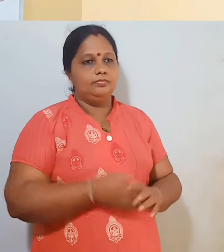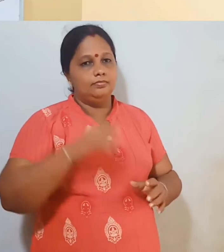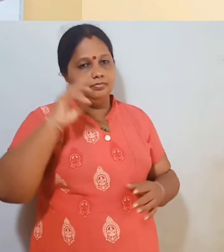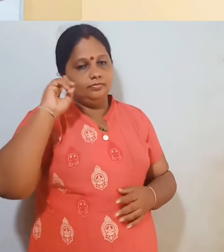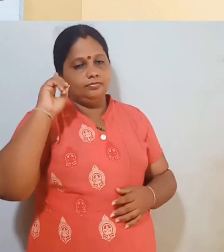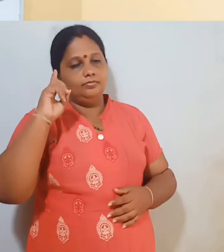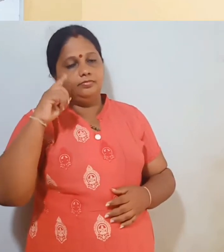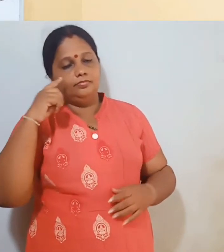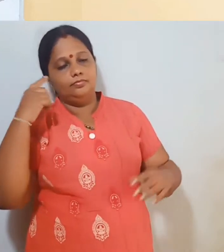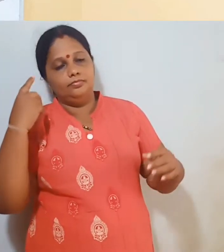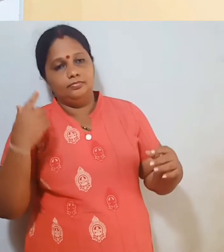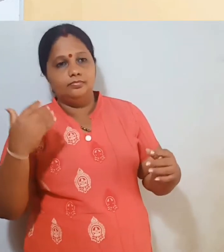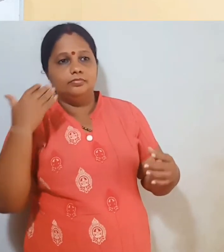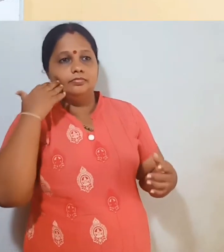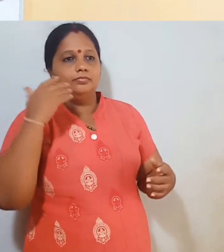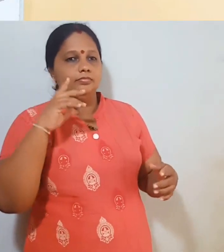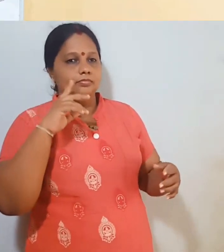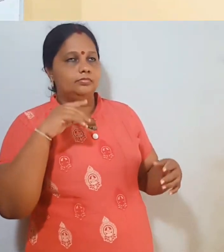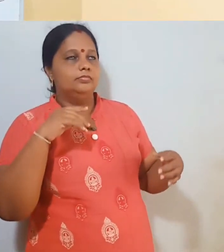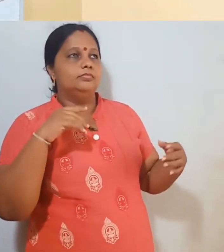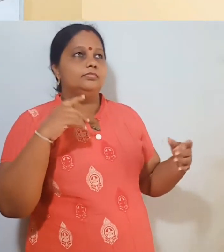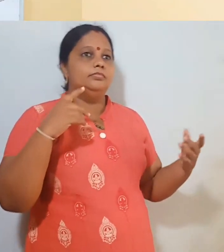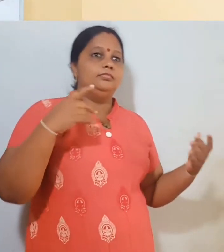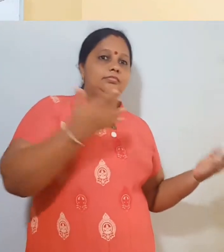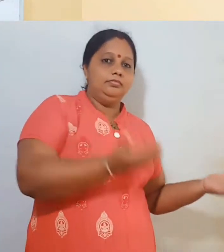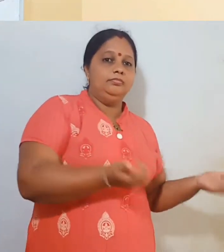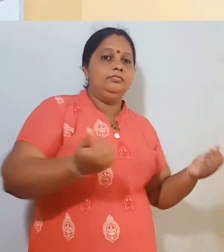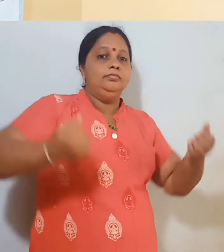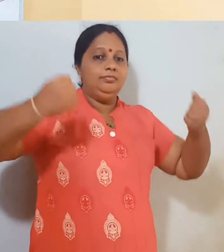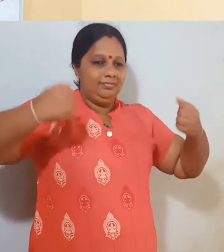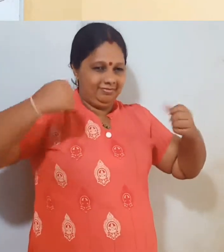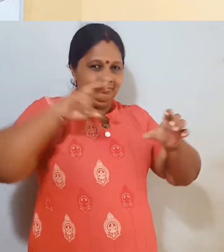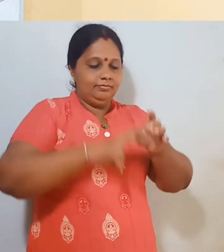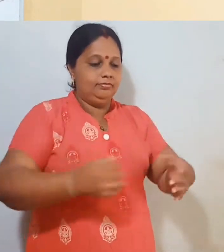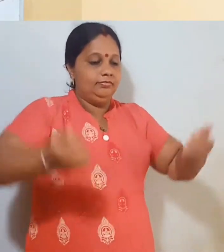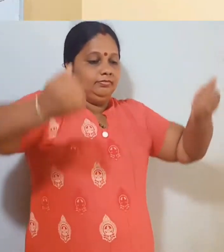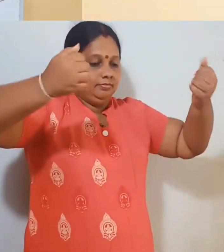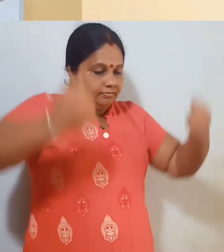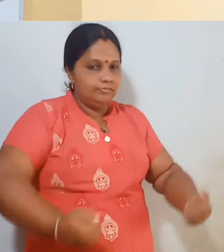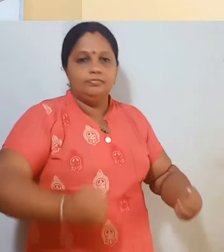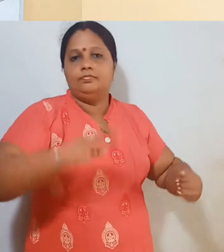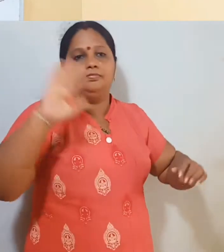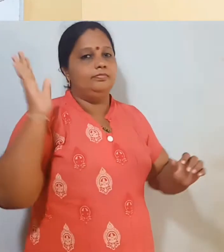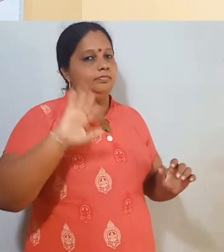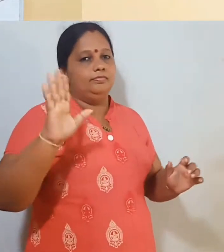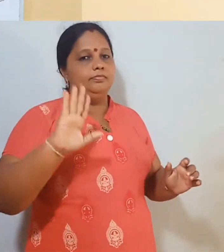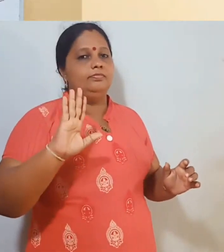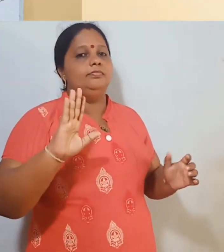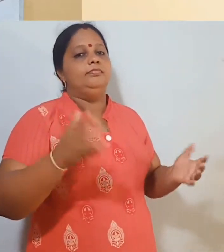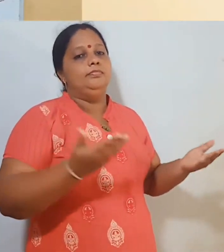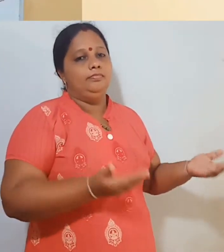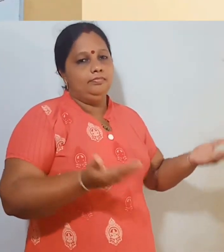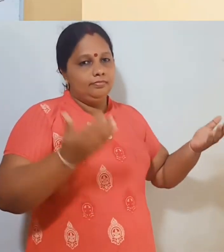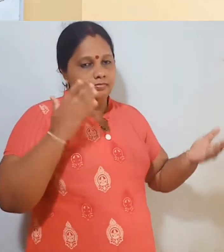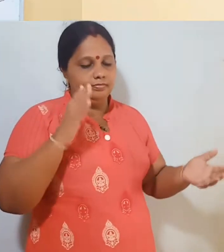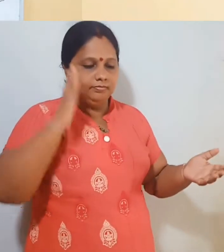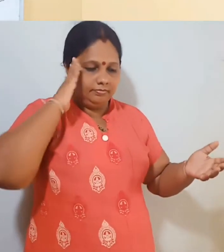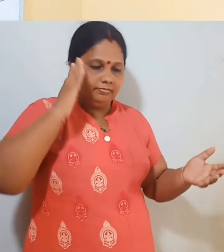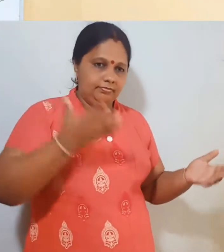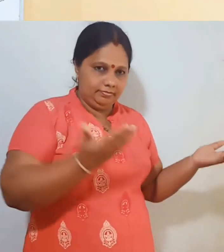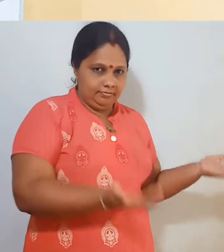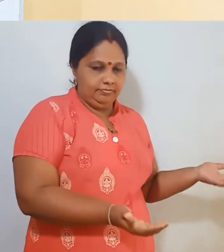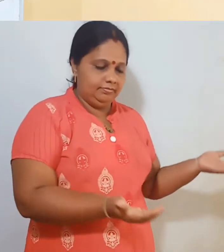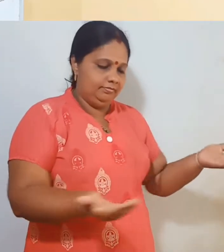மயங்கி கொண்டிருக்கிறவரால, மயங்கி விழ போறவரால இருப்பாட்ட வேணாம். கதிரையில் இருப்பாட்டுறதை விட சேஃப் அவரை படுக்க